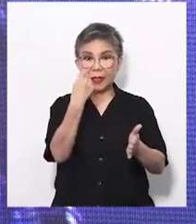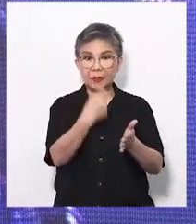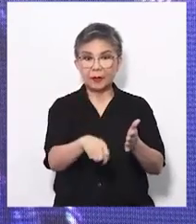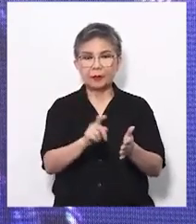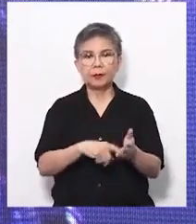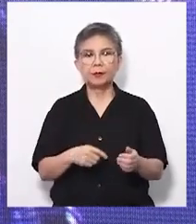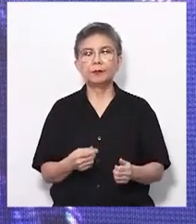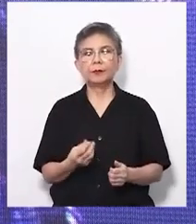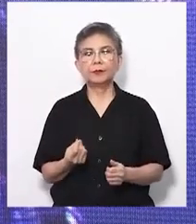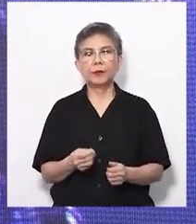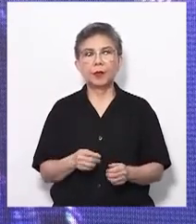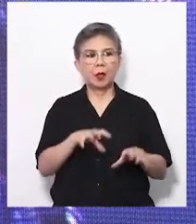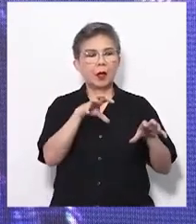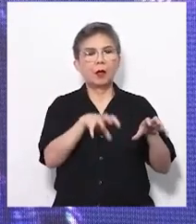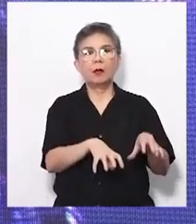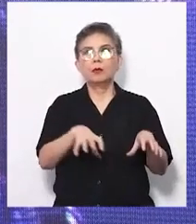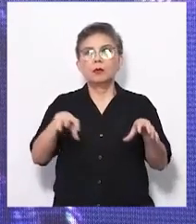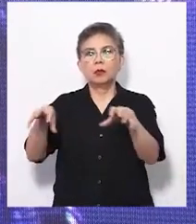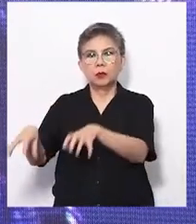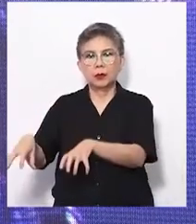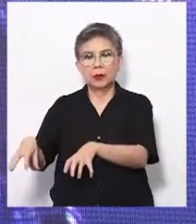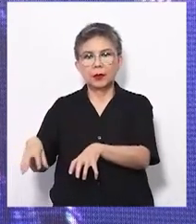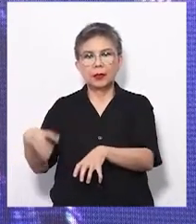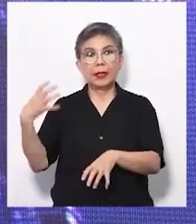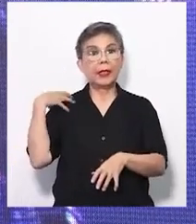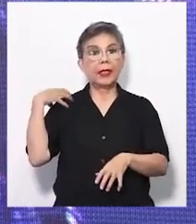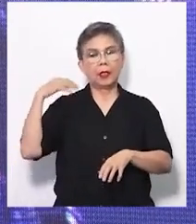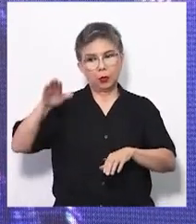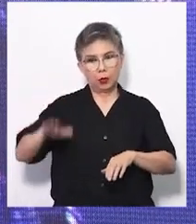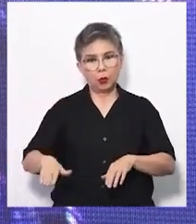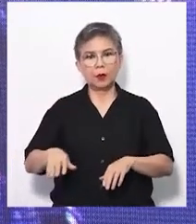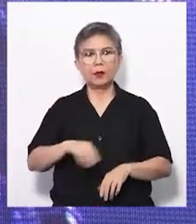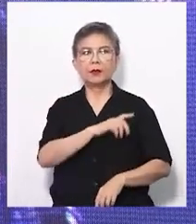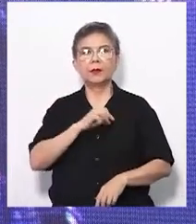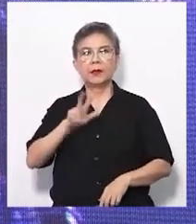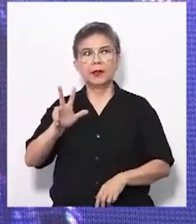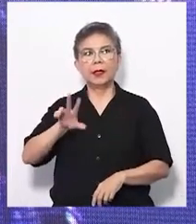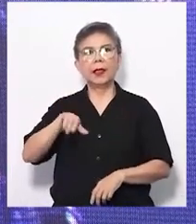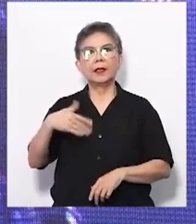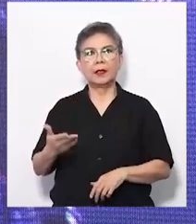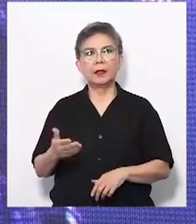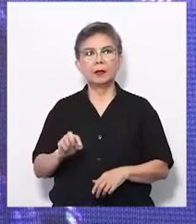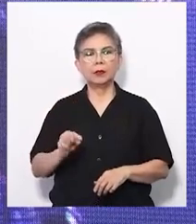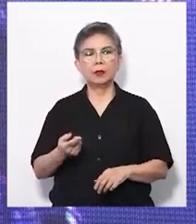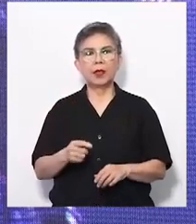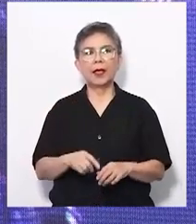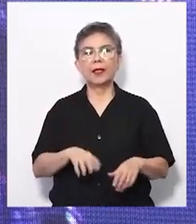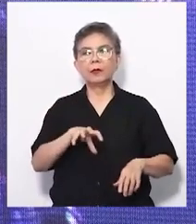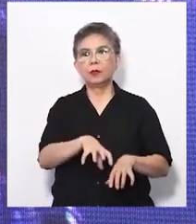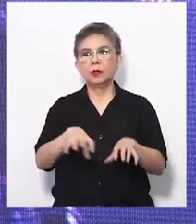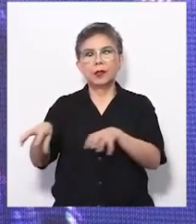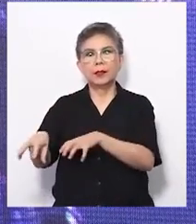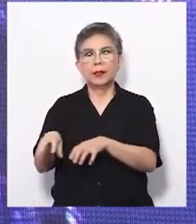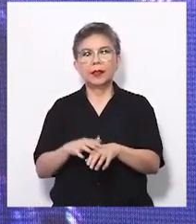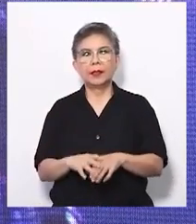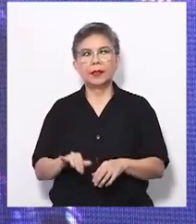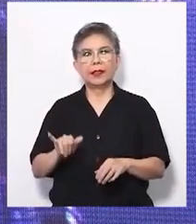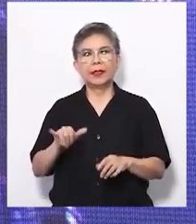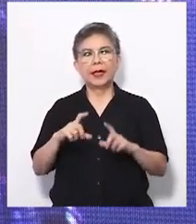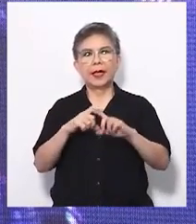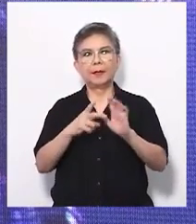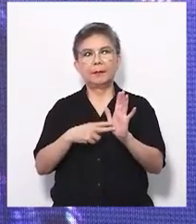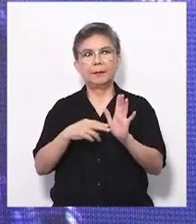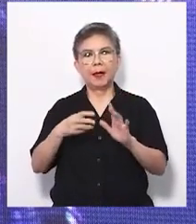administratif berupa mutasi bersifat demosi selama tiga tahun semenjak dimutasikan ke